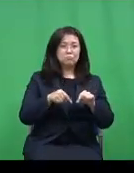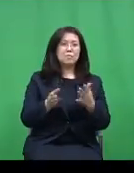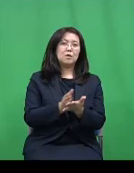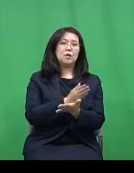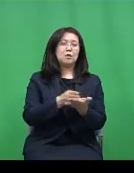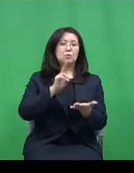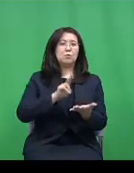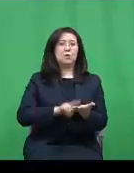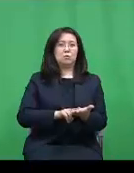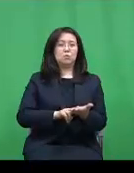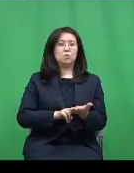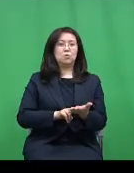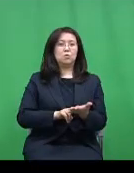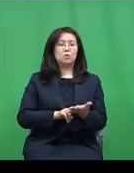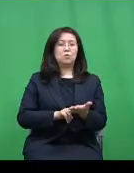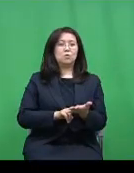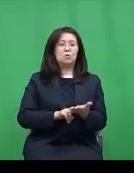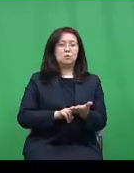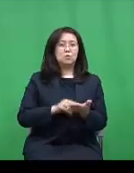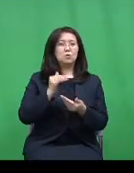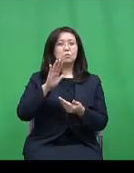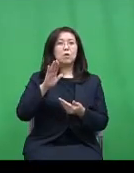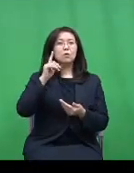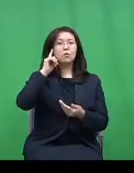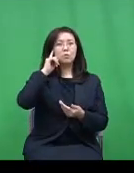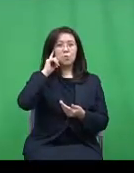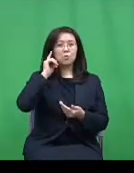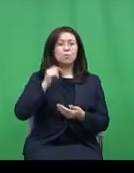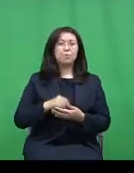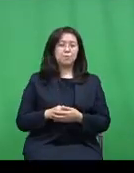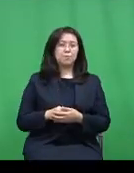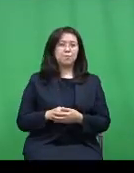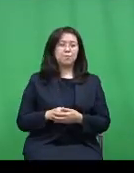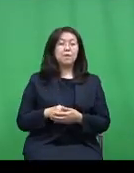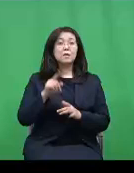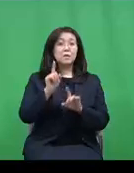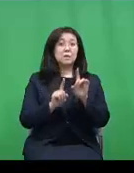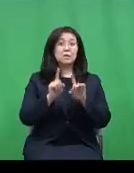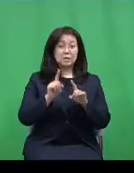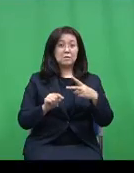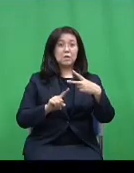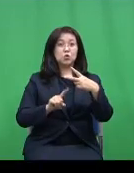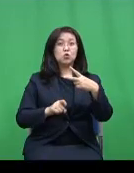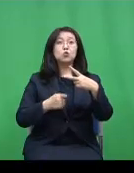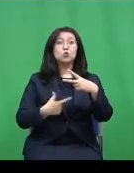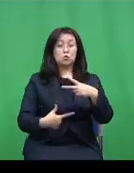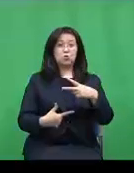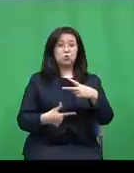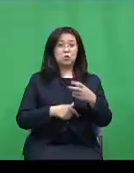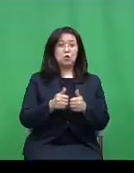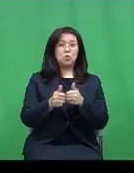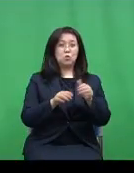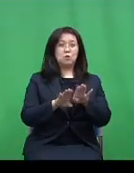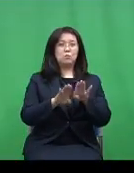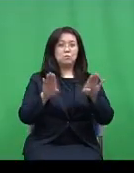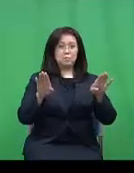あろうかと思います。いずれにしても2月16日からの協議開始ですから、どこかで判断しな